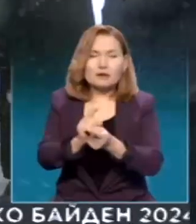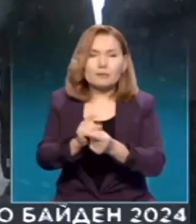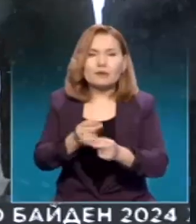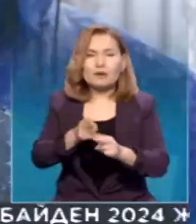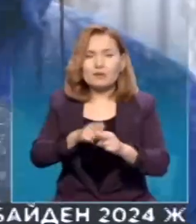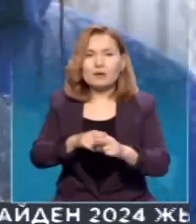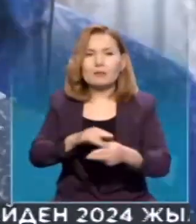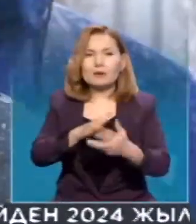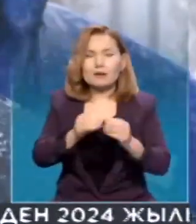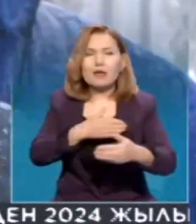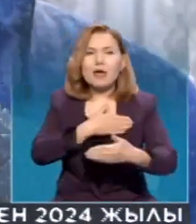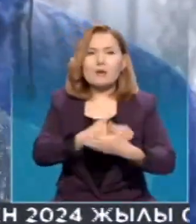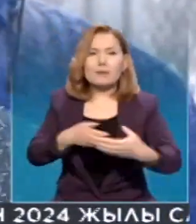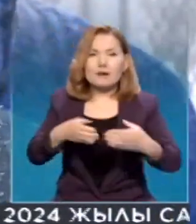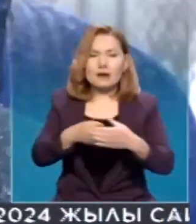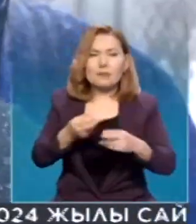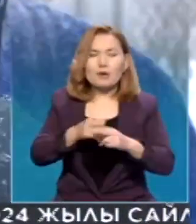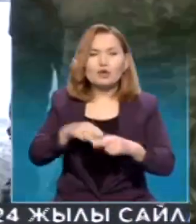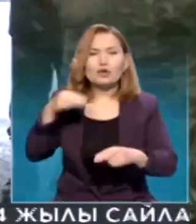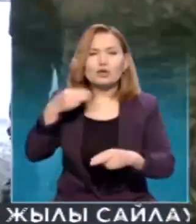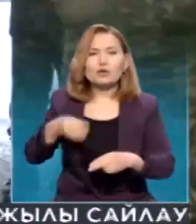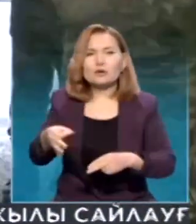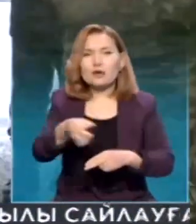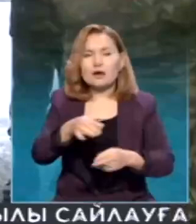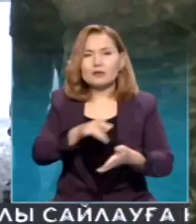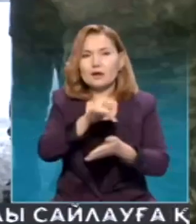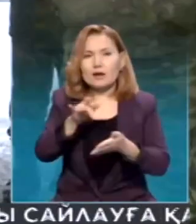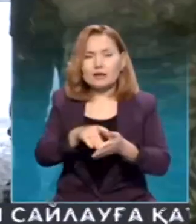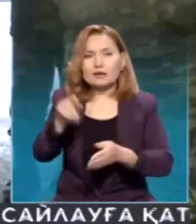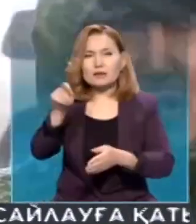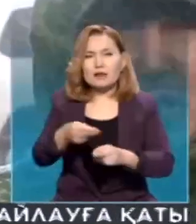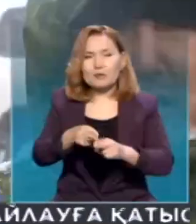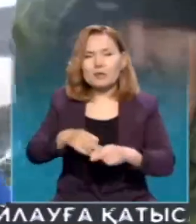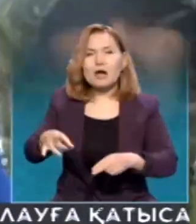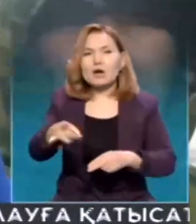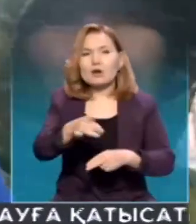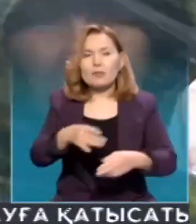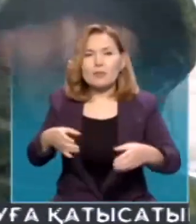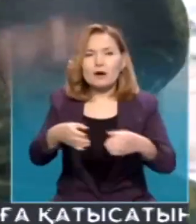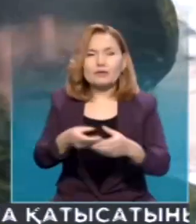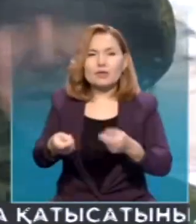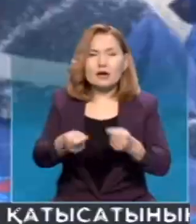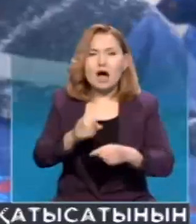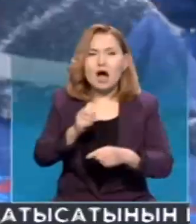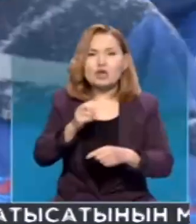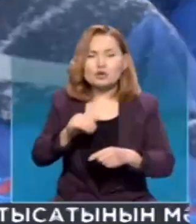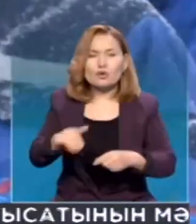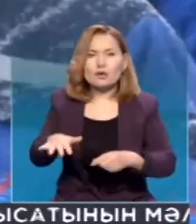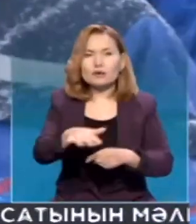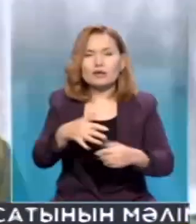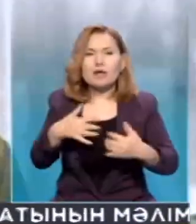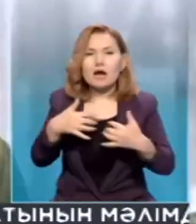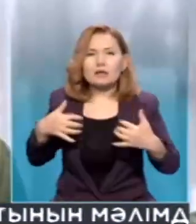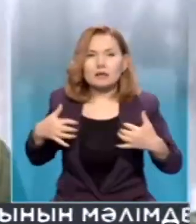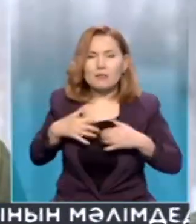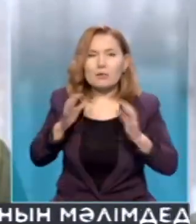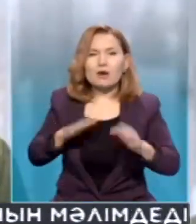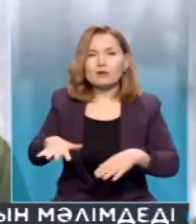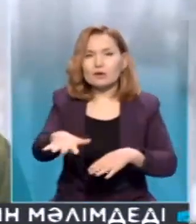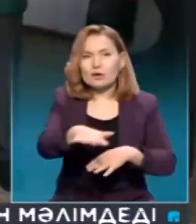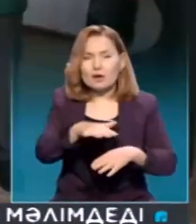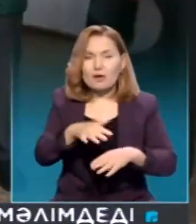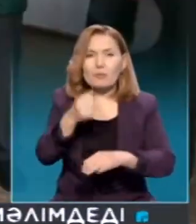жасылдар партиясы белсенділерінің киелі Түркістан өңіріндегі кездесулері жалғасып жатыр. Республикалық штаб басшылығы Ақсу жабағылы табиғи қорғы қызметкерлерімен